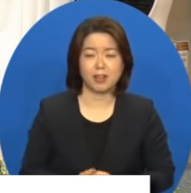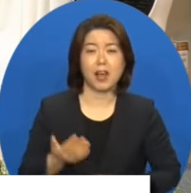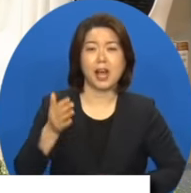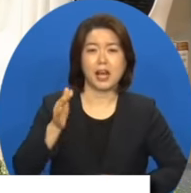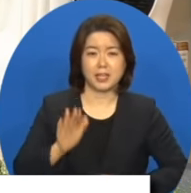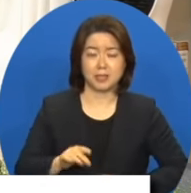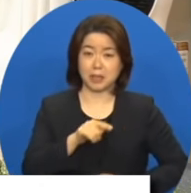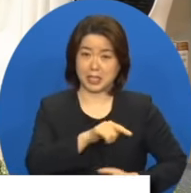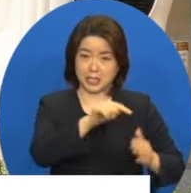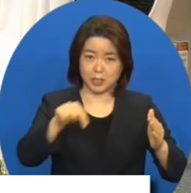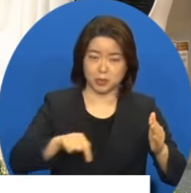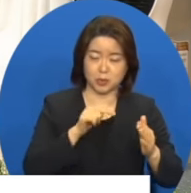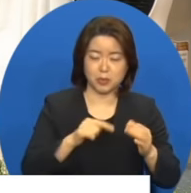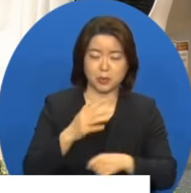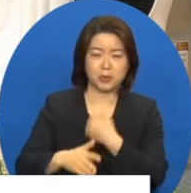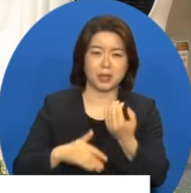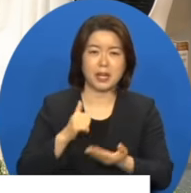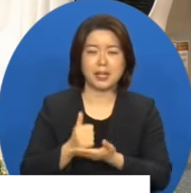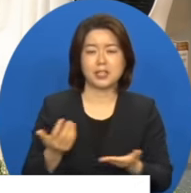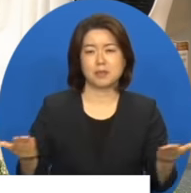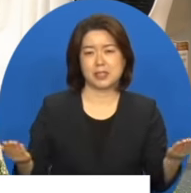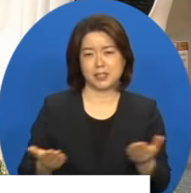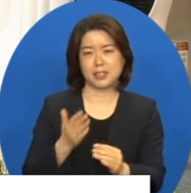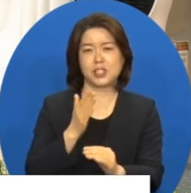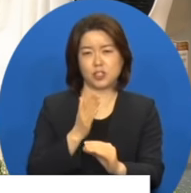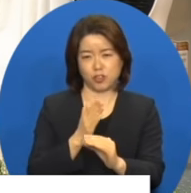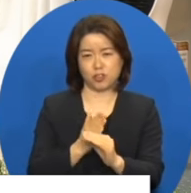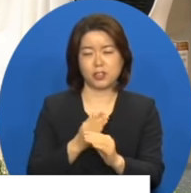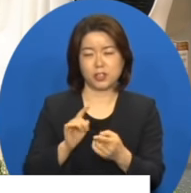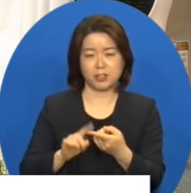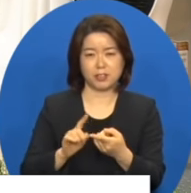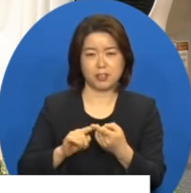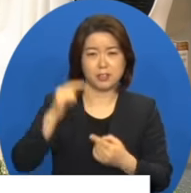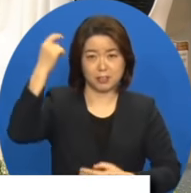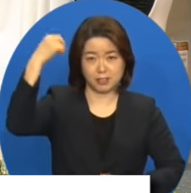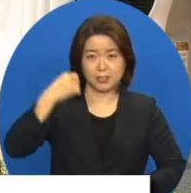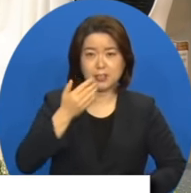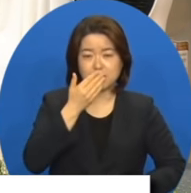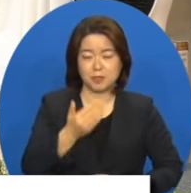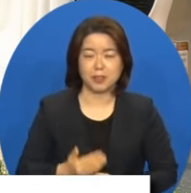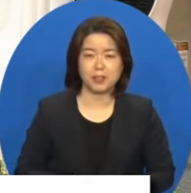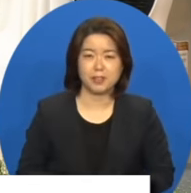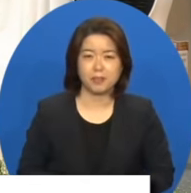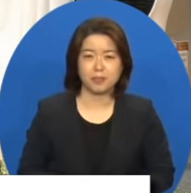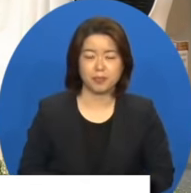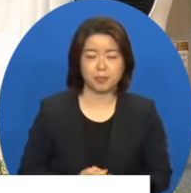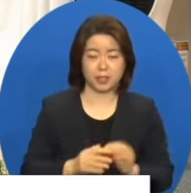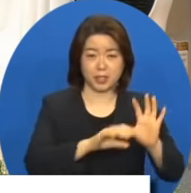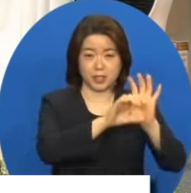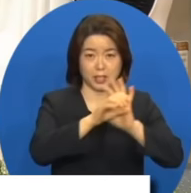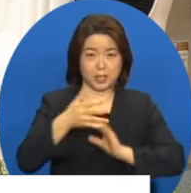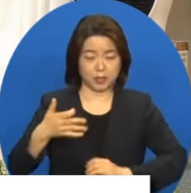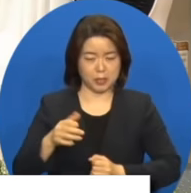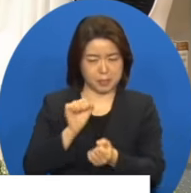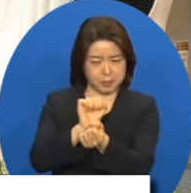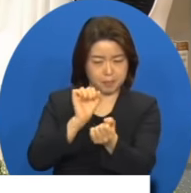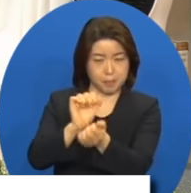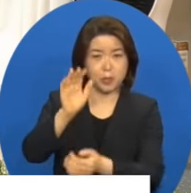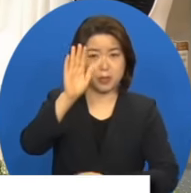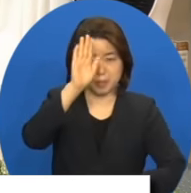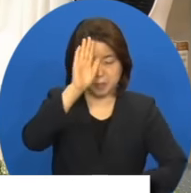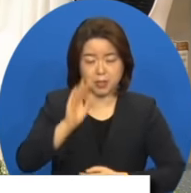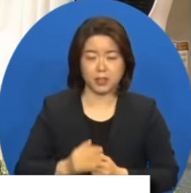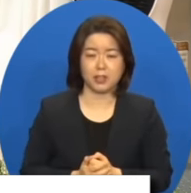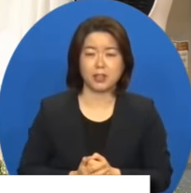가운데서도 하나님의 일을 하고 계시다는 것을 느낍니다. 이 코로나19 전염병이